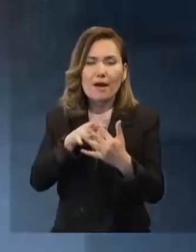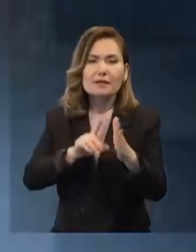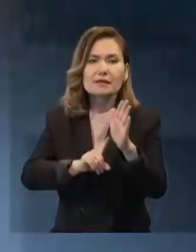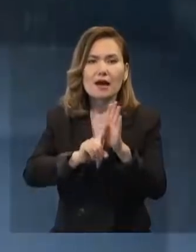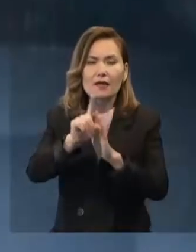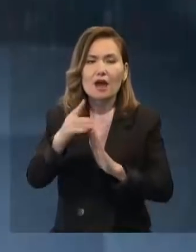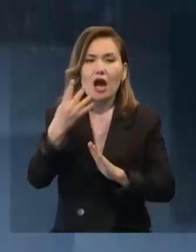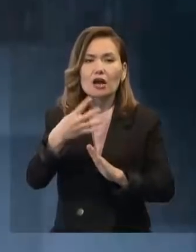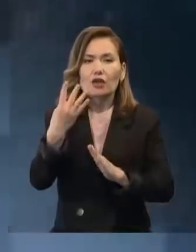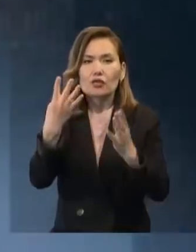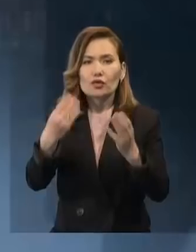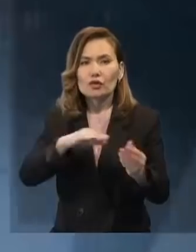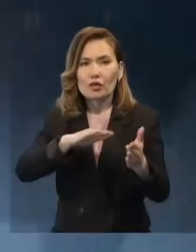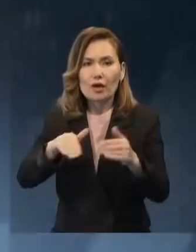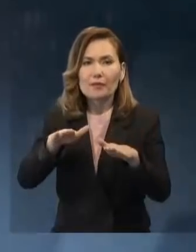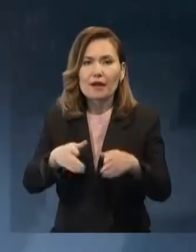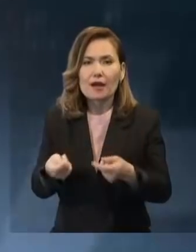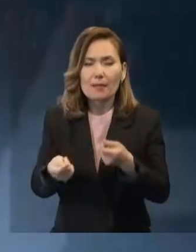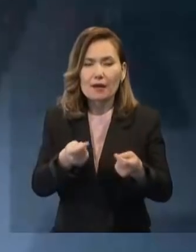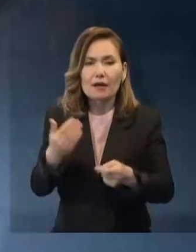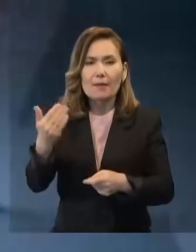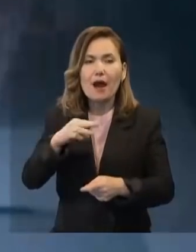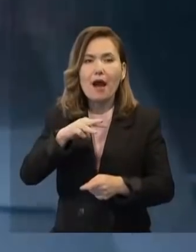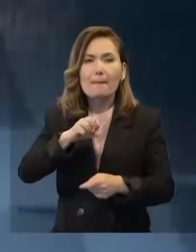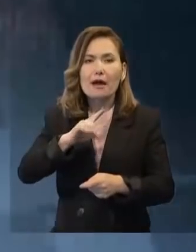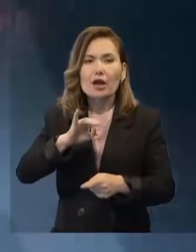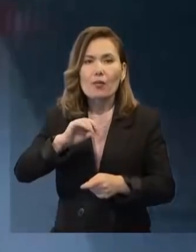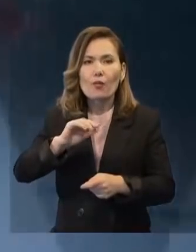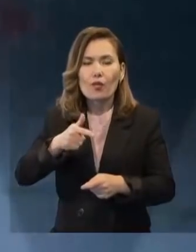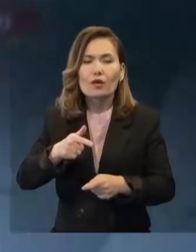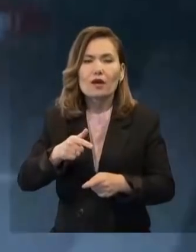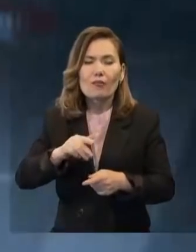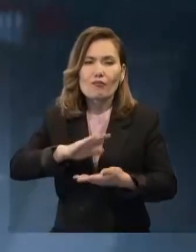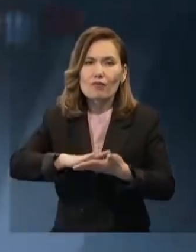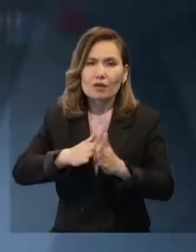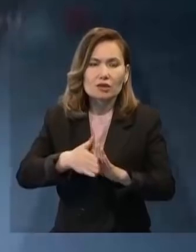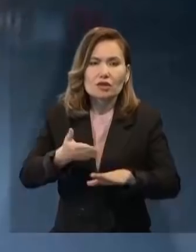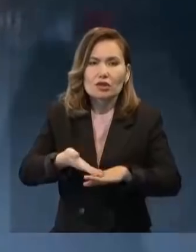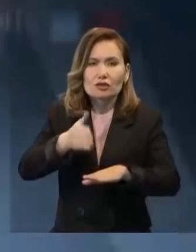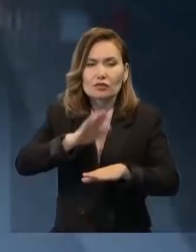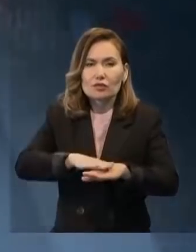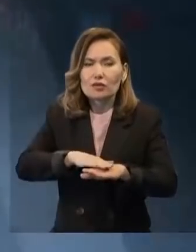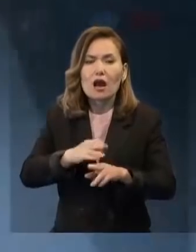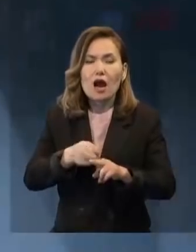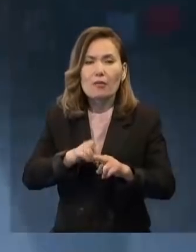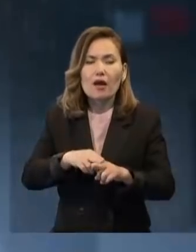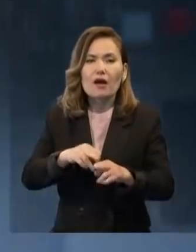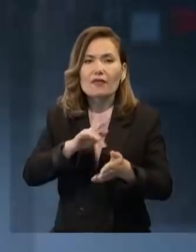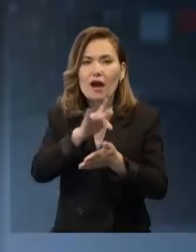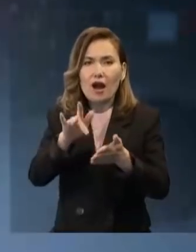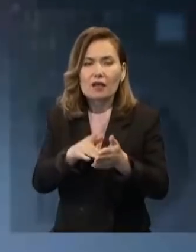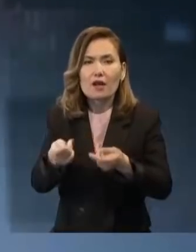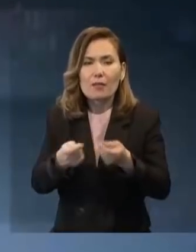басталғанына 44 күн болды. Жергілікті билік Мариупольдегі ахвал күрделі екенін айтады. Қала басшысы жарық жоқ